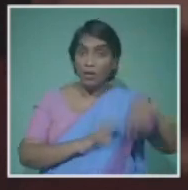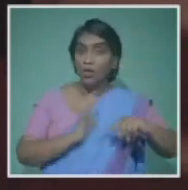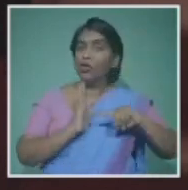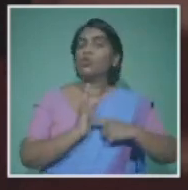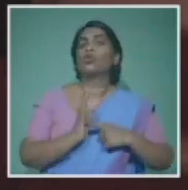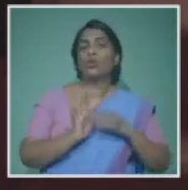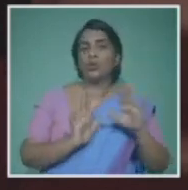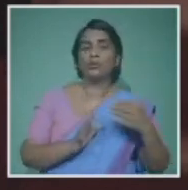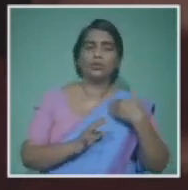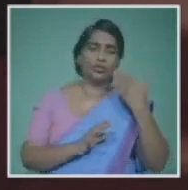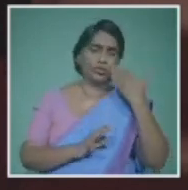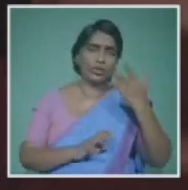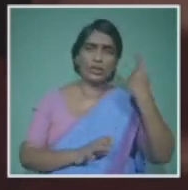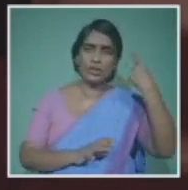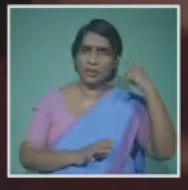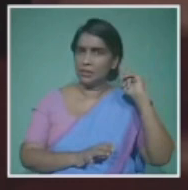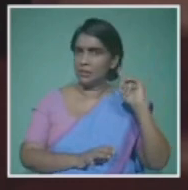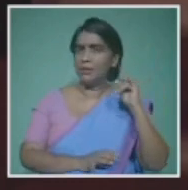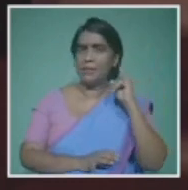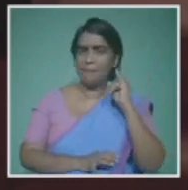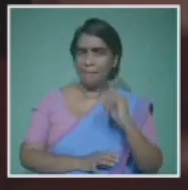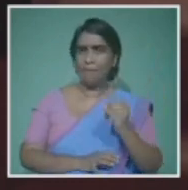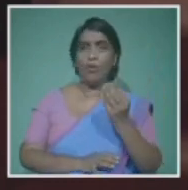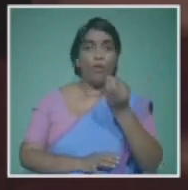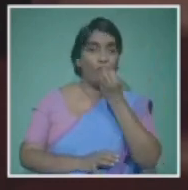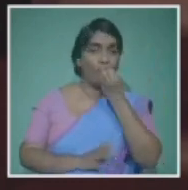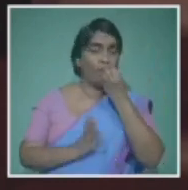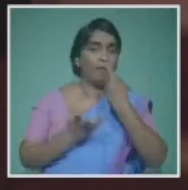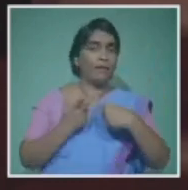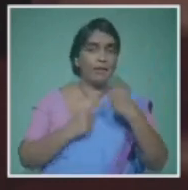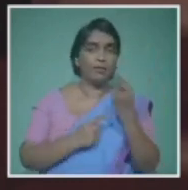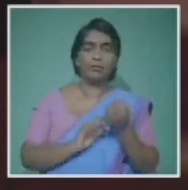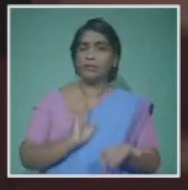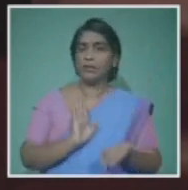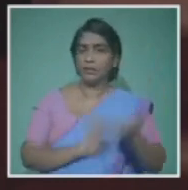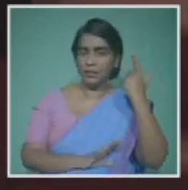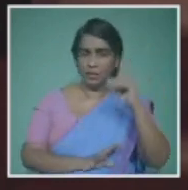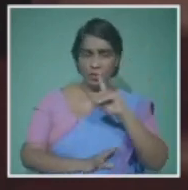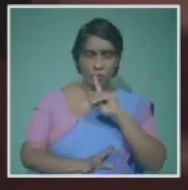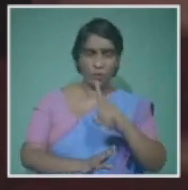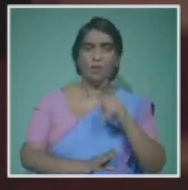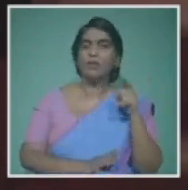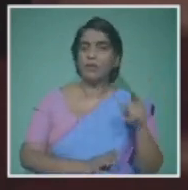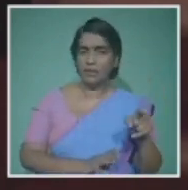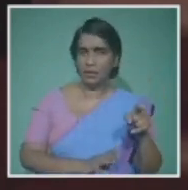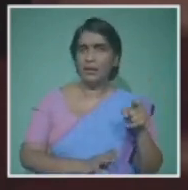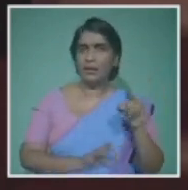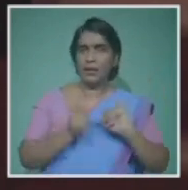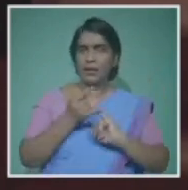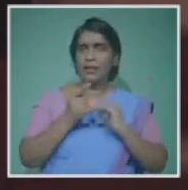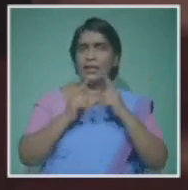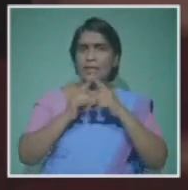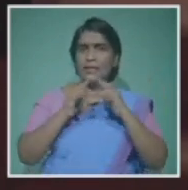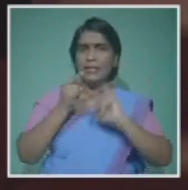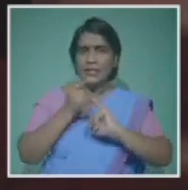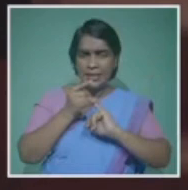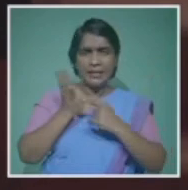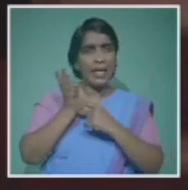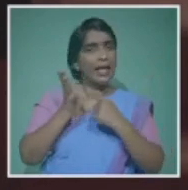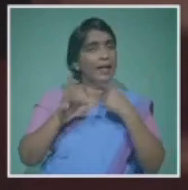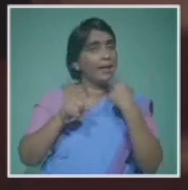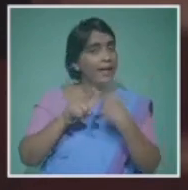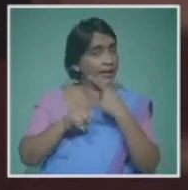ඒ නිසා මම දැක්ක ඊයේ ඒක ඉතාල වර්ධියට මේ ආහාර ද්‍රව්‍ය මිල වැඩි වෙනවා කියලා දාලා තිබුණා සෙස්පත්දෙන්. සෙස්පත්දෙන් කිසිසේත්ම අපි ආහාර ද්‍රව්‍ය